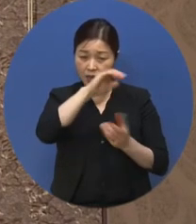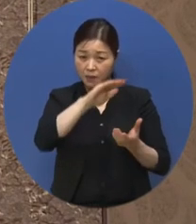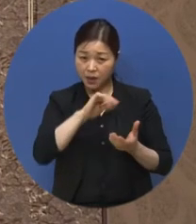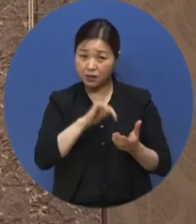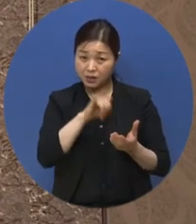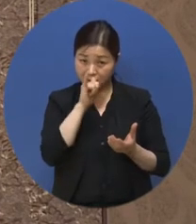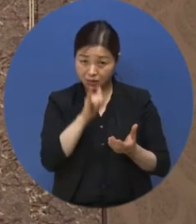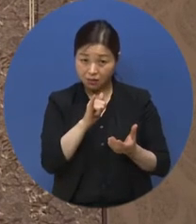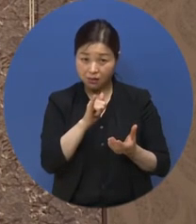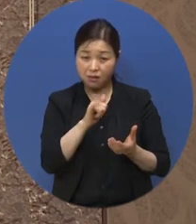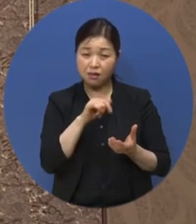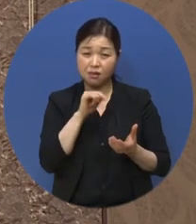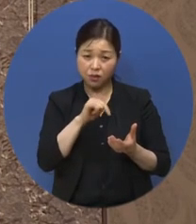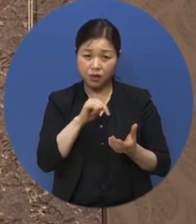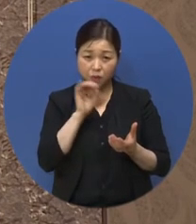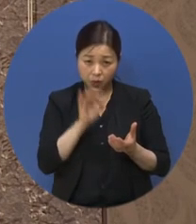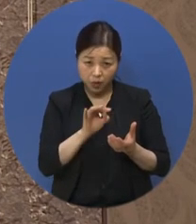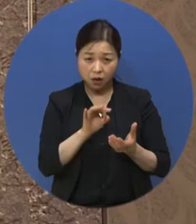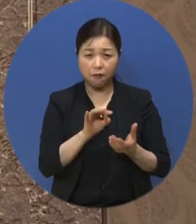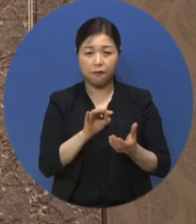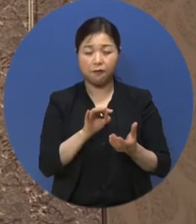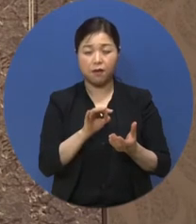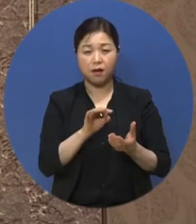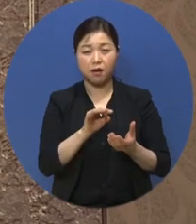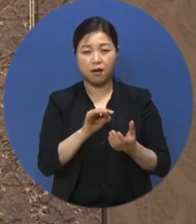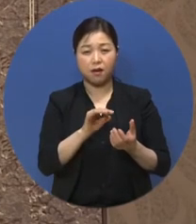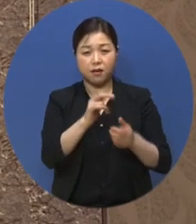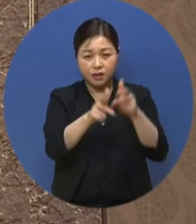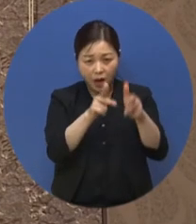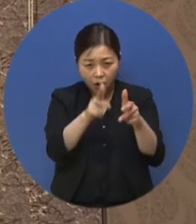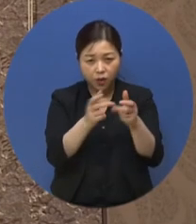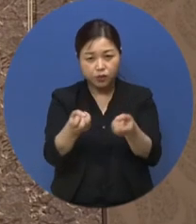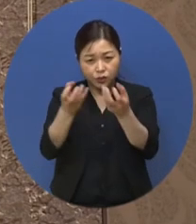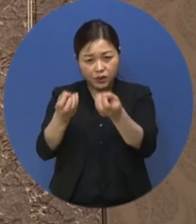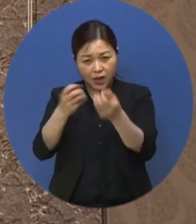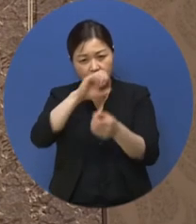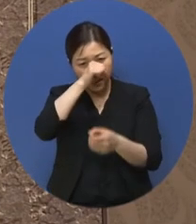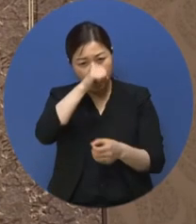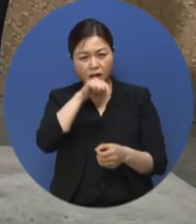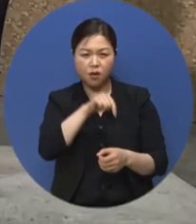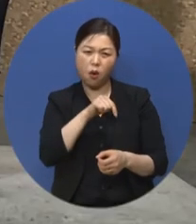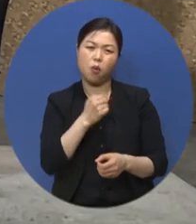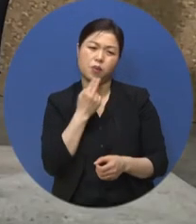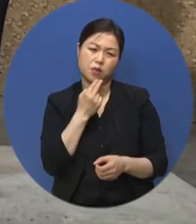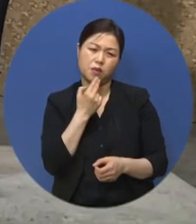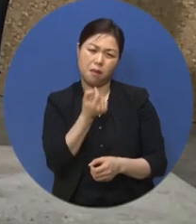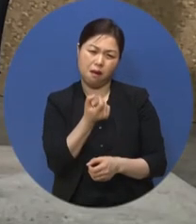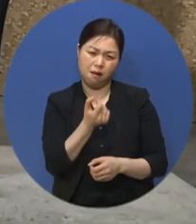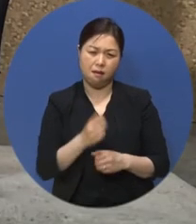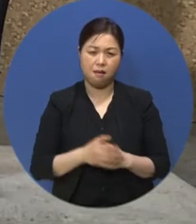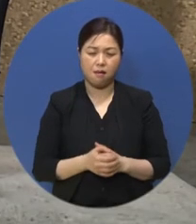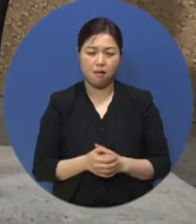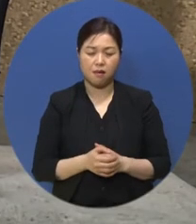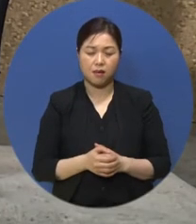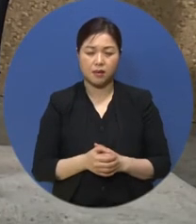일반이. 근데 거기에 뭐 특별하게 사업하고 축제하고 이런 예산이 별로 없어요. 네. 그러다 보니까